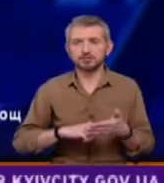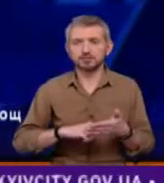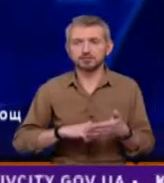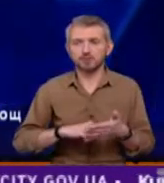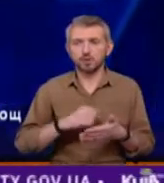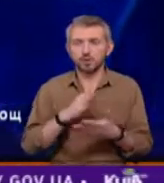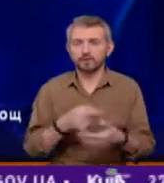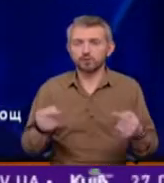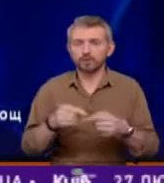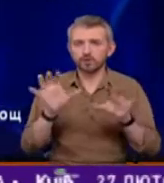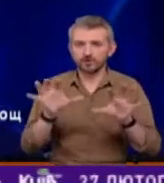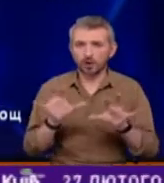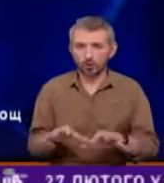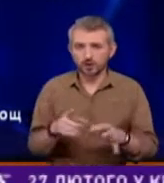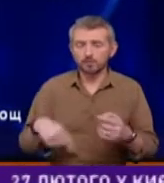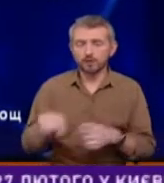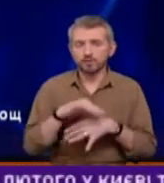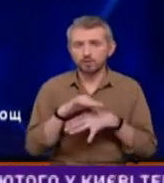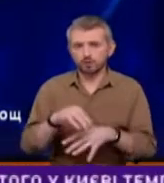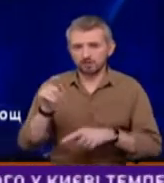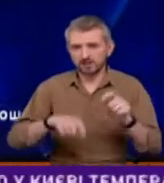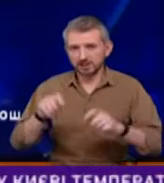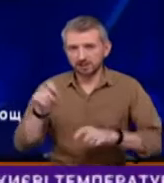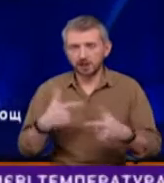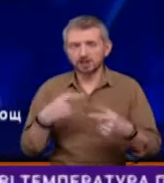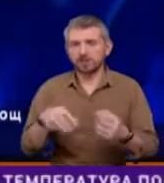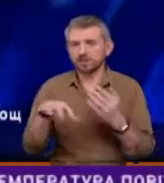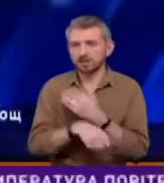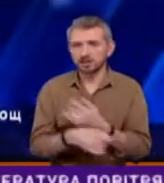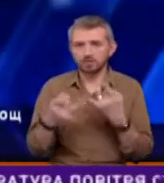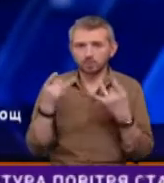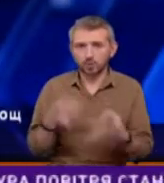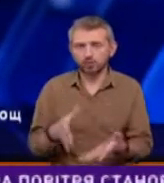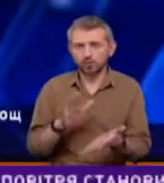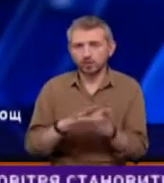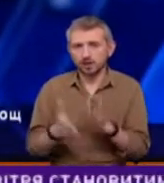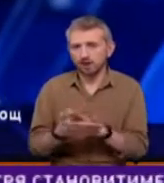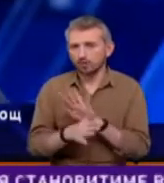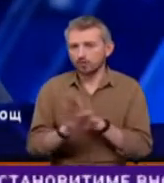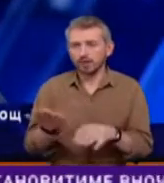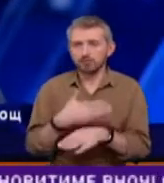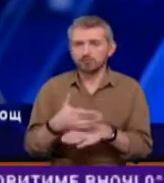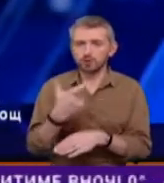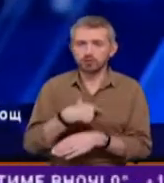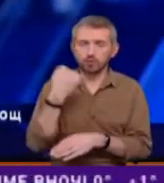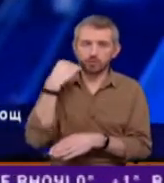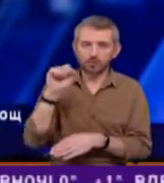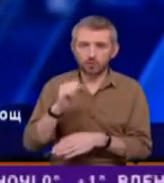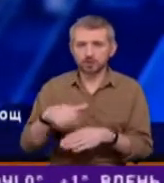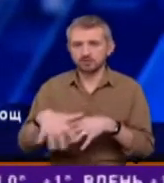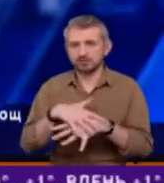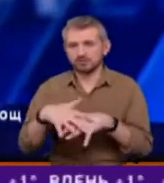у відповідності з законом, вони проводять фестиваль, де в кінці просто не домовляються між собою переможець і суспільний мовник.